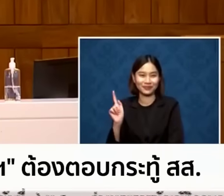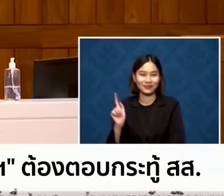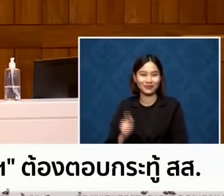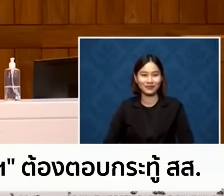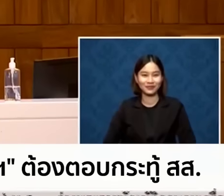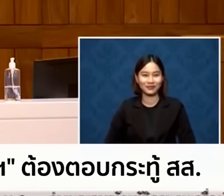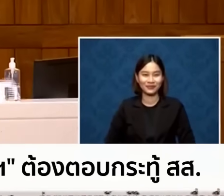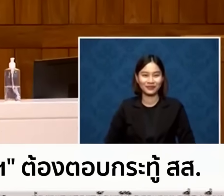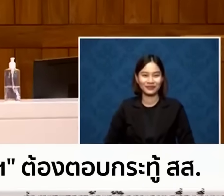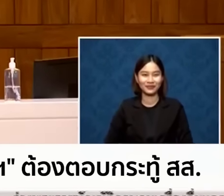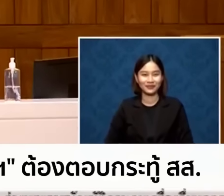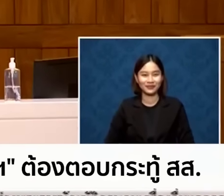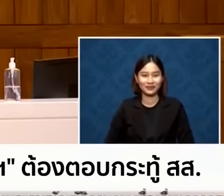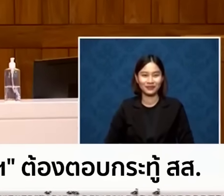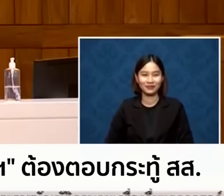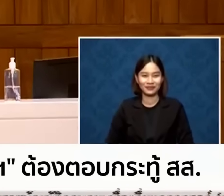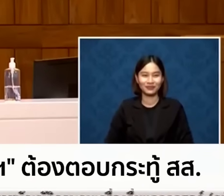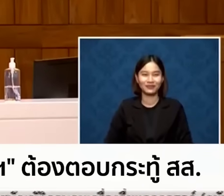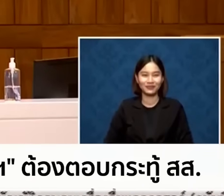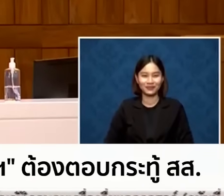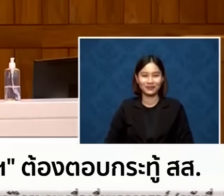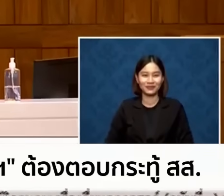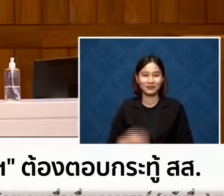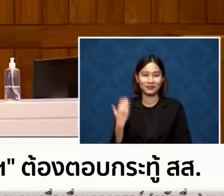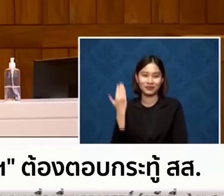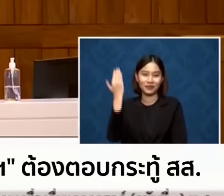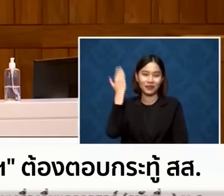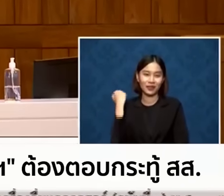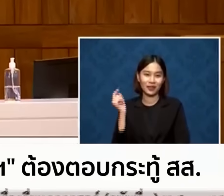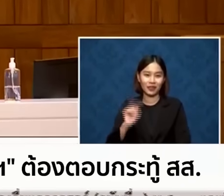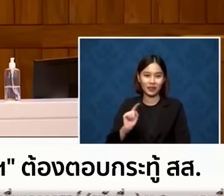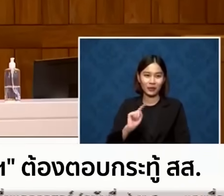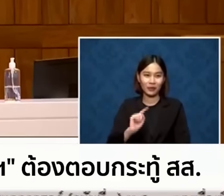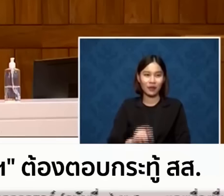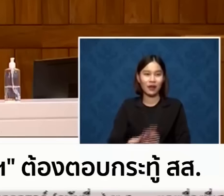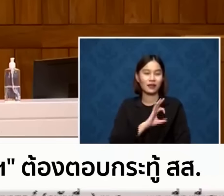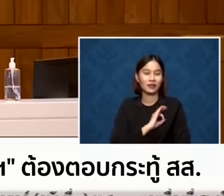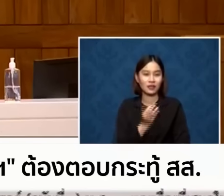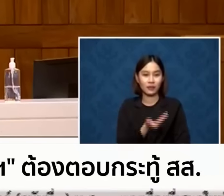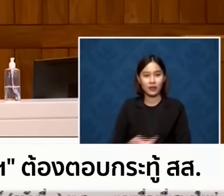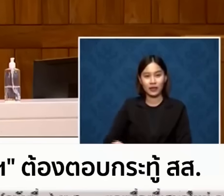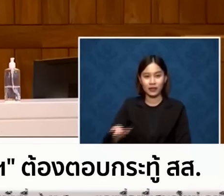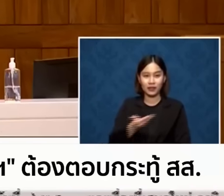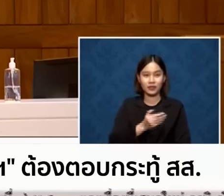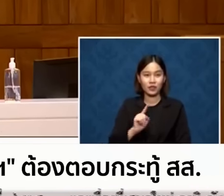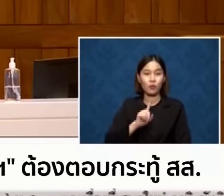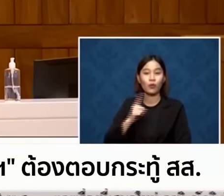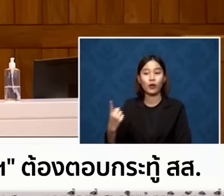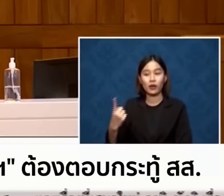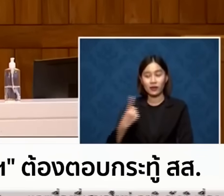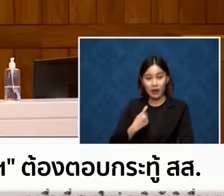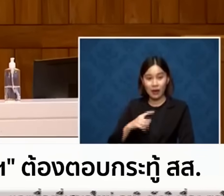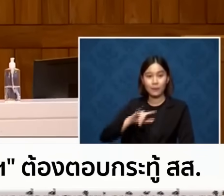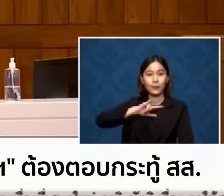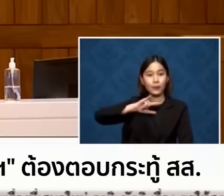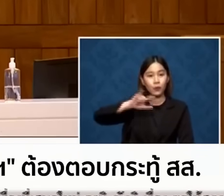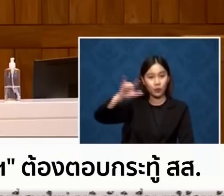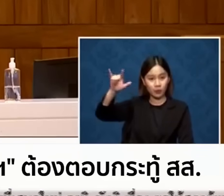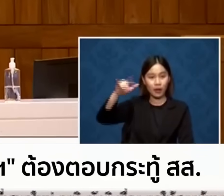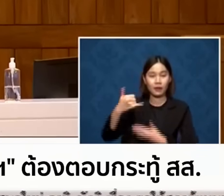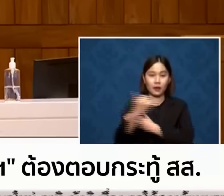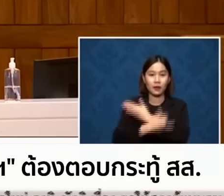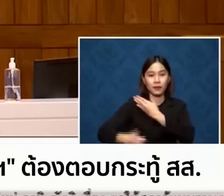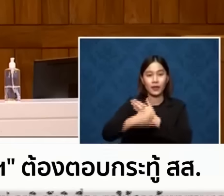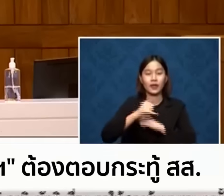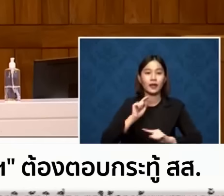กระทู้ของนายกรวมไปถึงรัฐมนตรีด้วยค่ะคือที่ผ่านมาเราจะเห็นนายกมอบหมายค่ะรัฐมนตรีหลายๆคนมาให้ตอบแทน